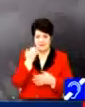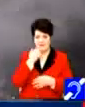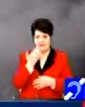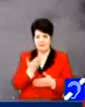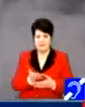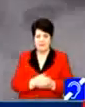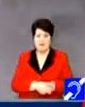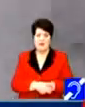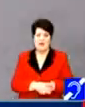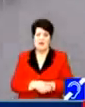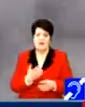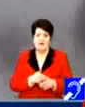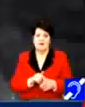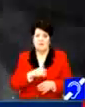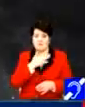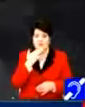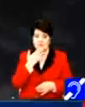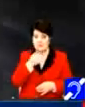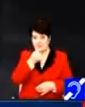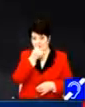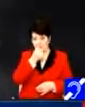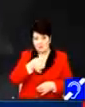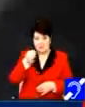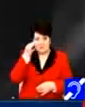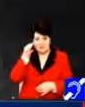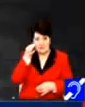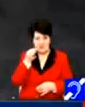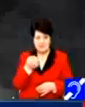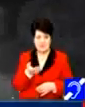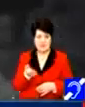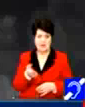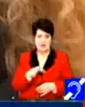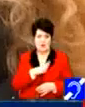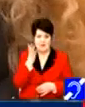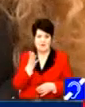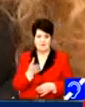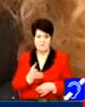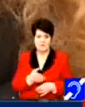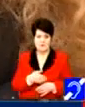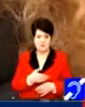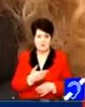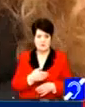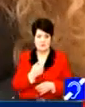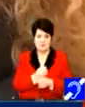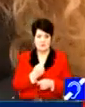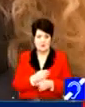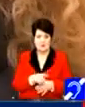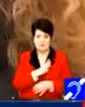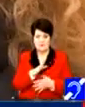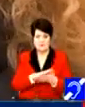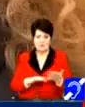curuit pe care nu vi-l puteți imagina și scrâșnet și un vuiet îngrozitor și cred că cel mai cumplit lucru era un